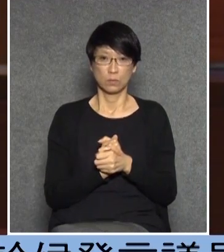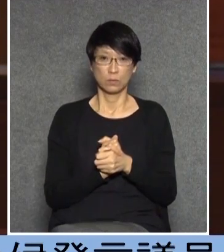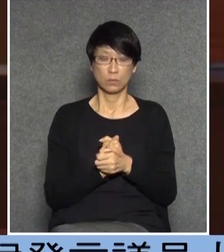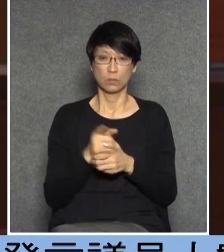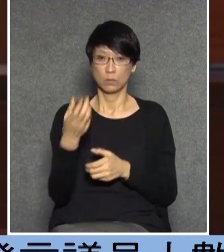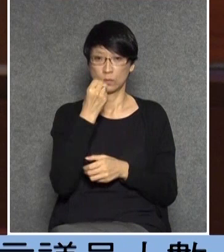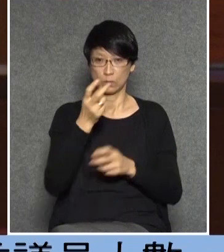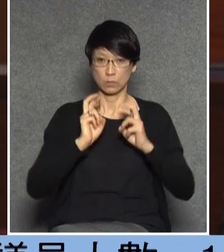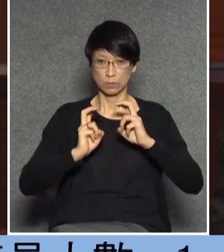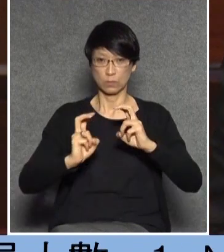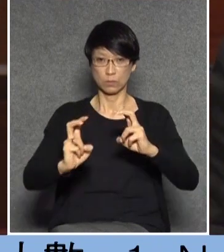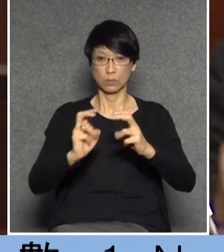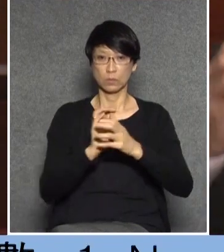铁